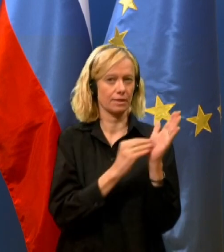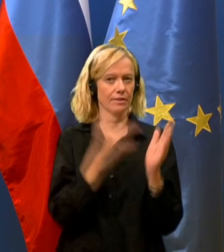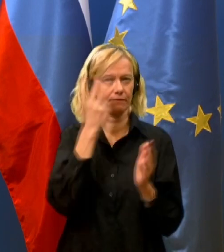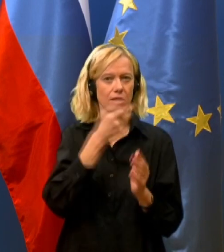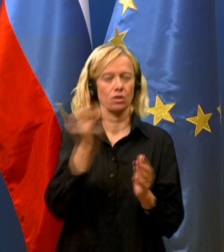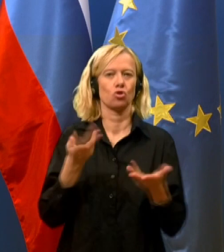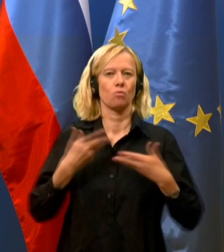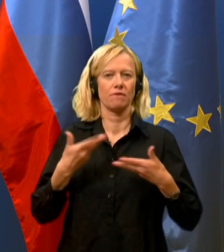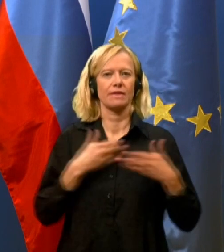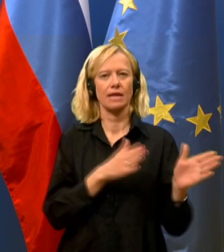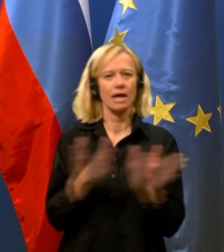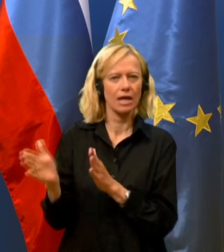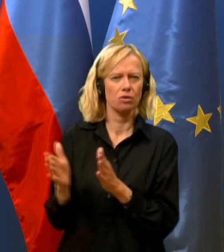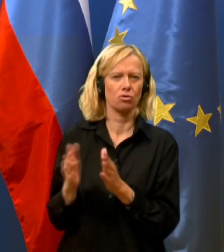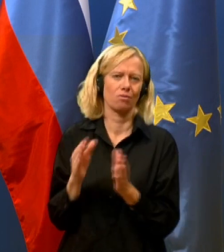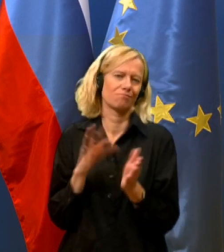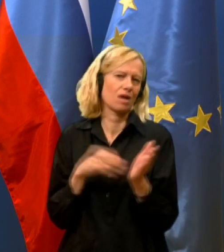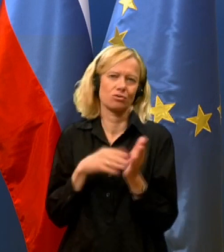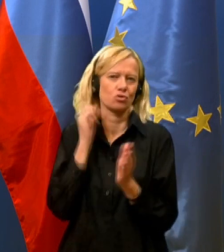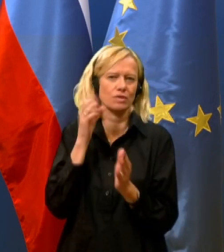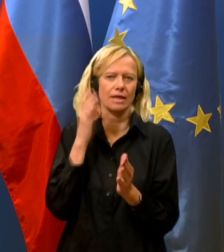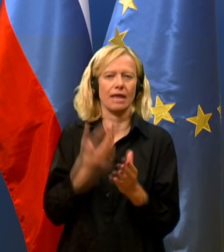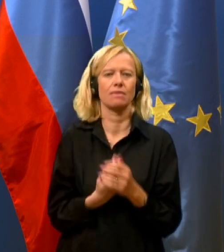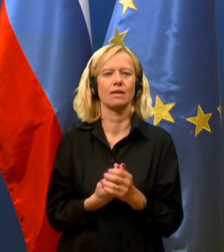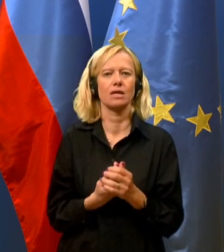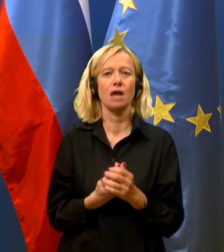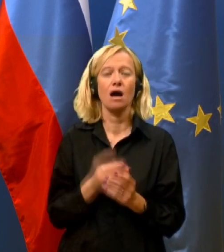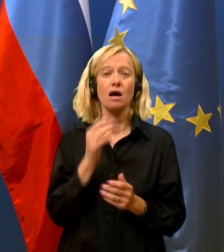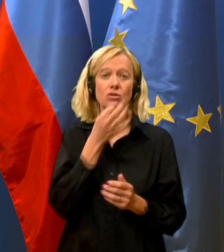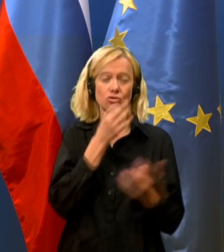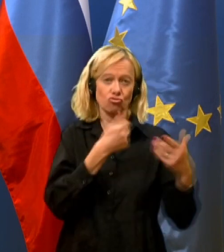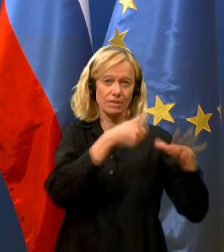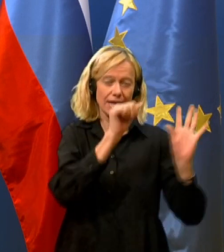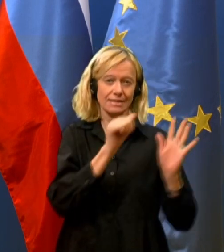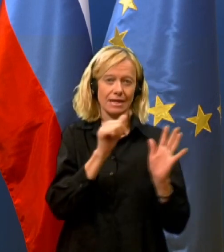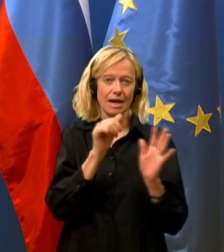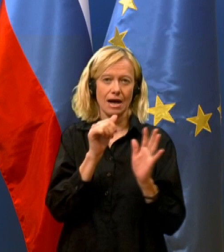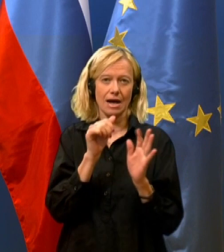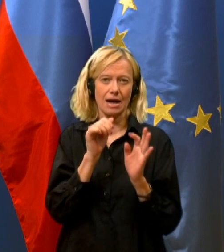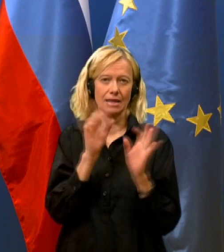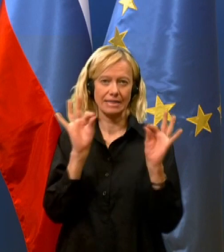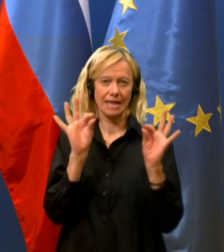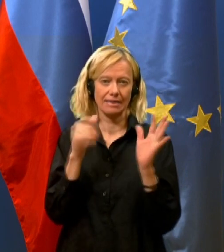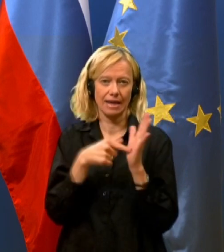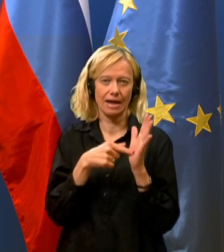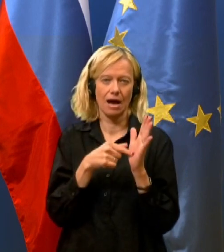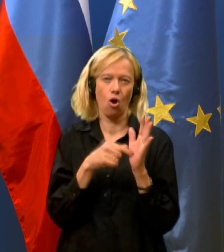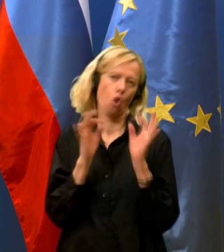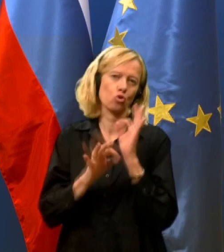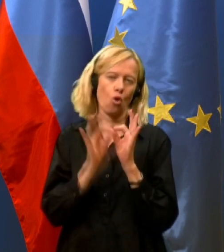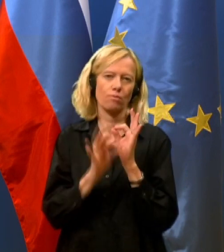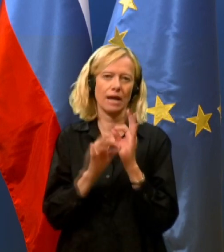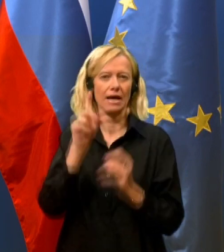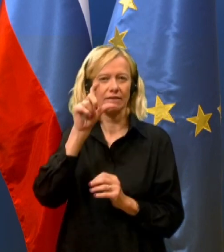Podatke seveda dobivate redno, praktično dnevno, ampak če smo imeli še 16.10.